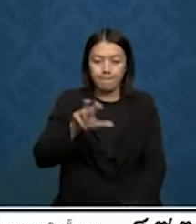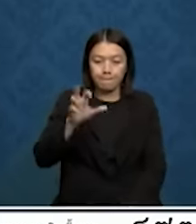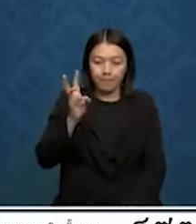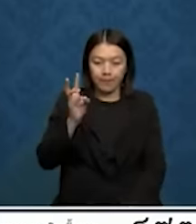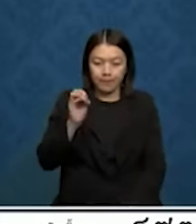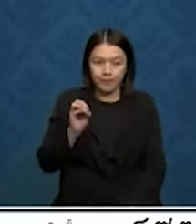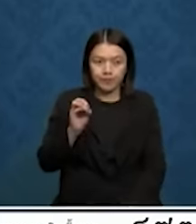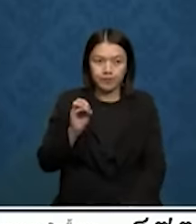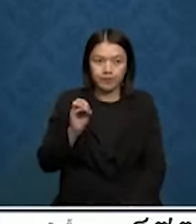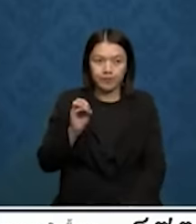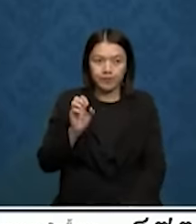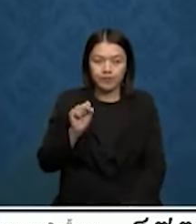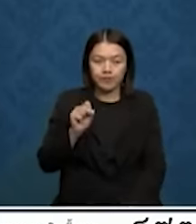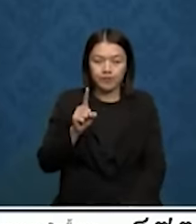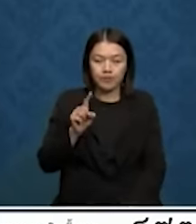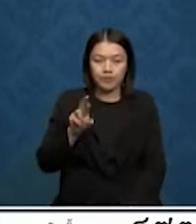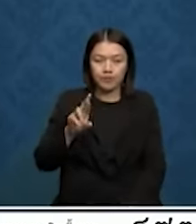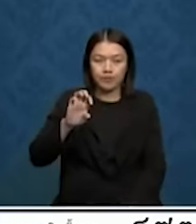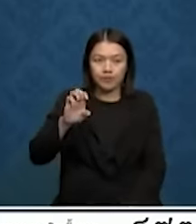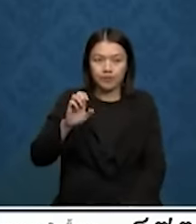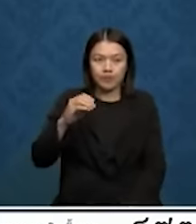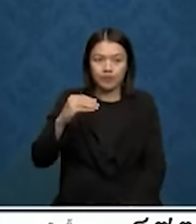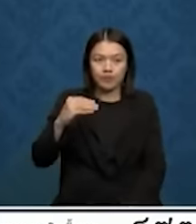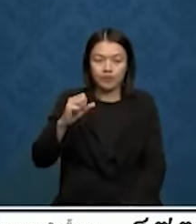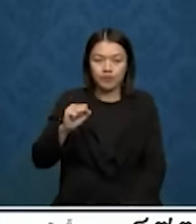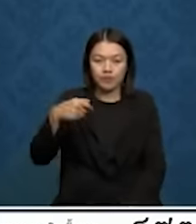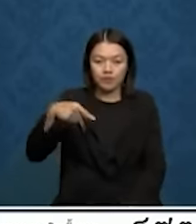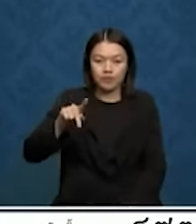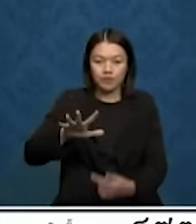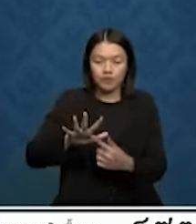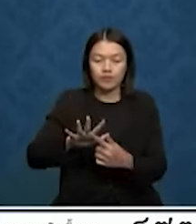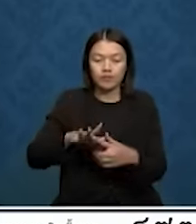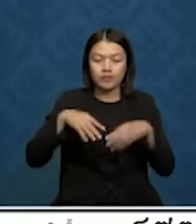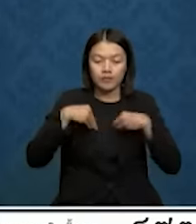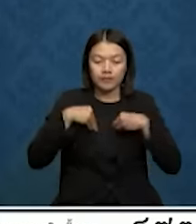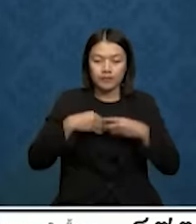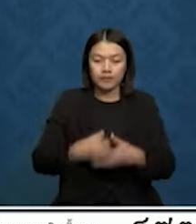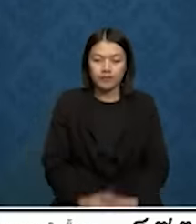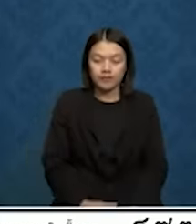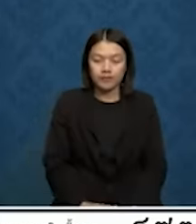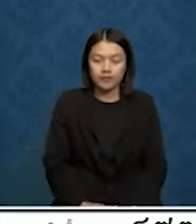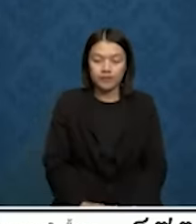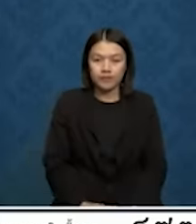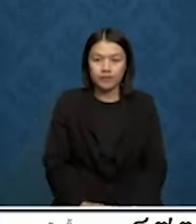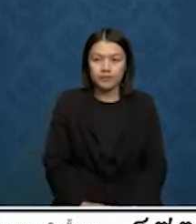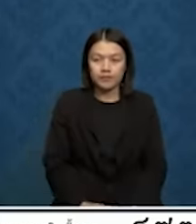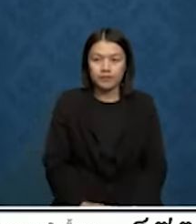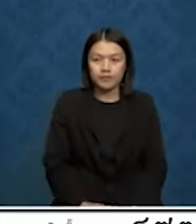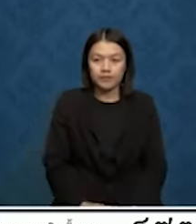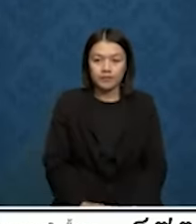360นางสาวศรีโสภาโกรธคำลือ เห็นชอบค่ะ